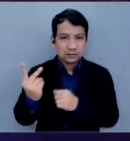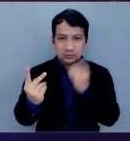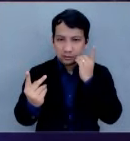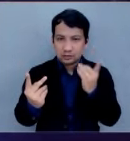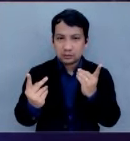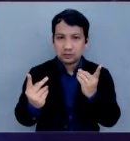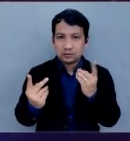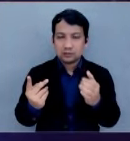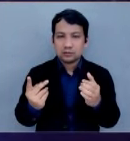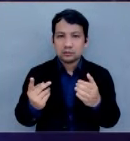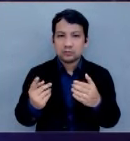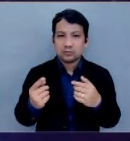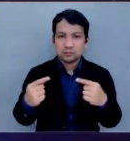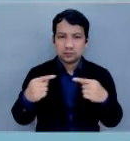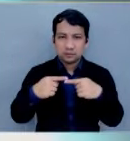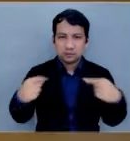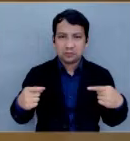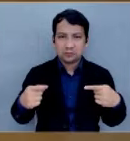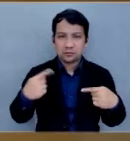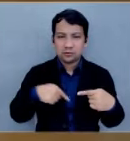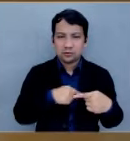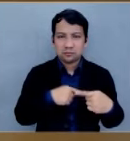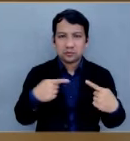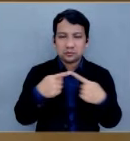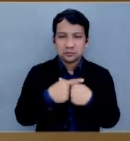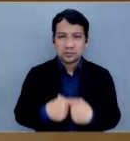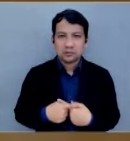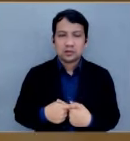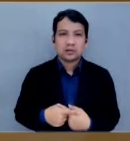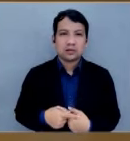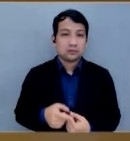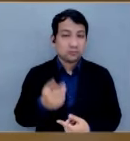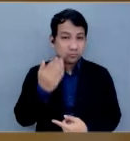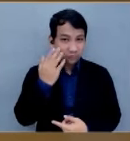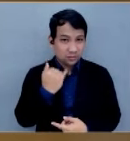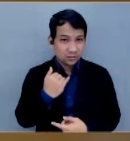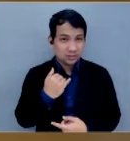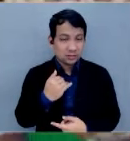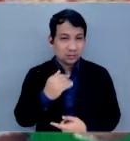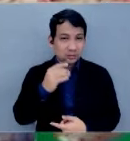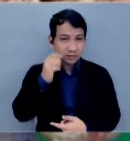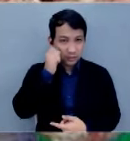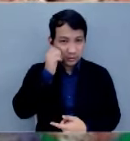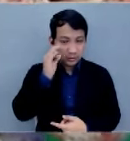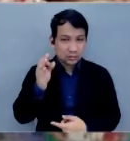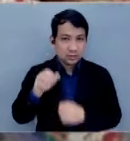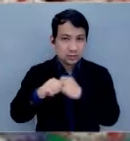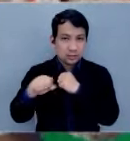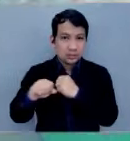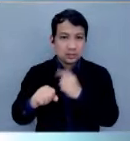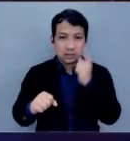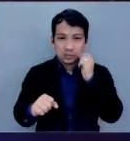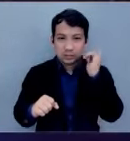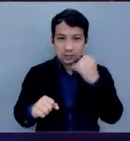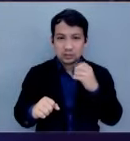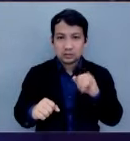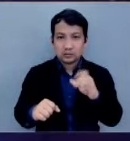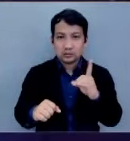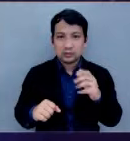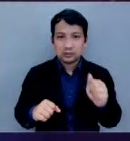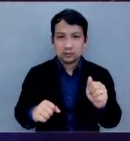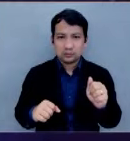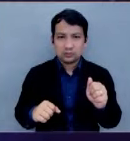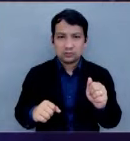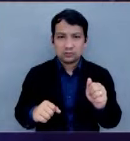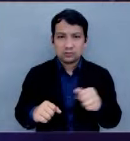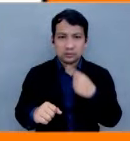ng disagreement po sa aming dalawa. Dahil ba niligawan ni Seth Fedelin noon si Jada? Ito na lang po sabihin